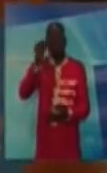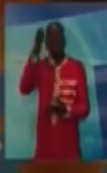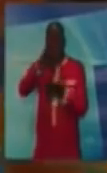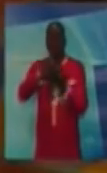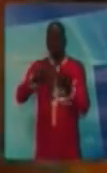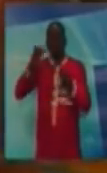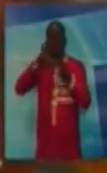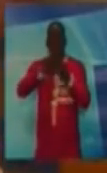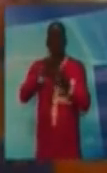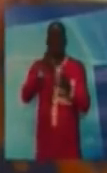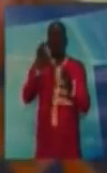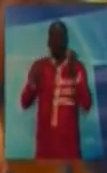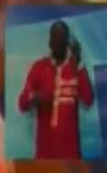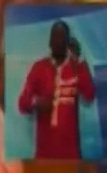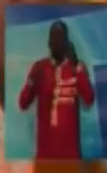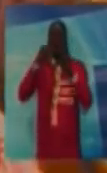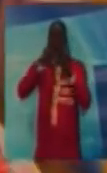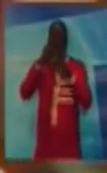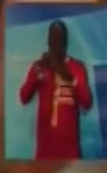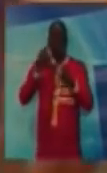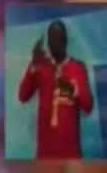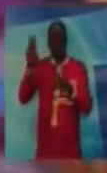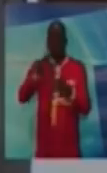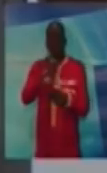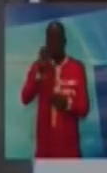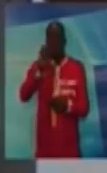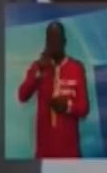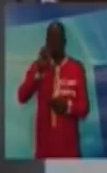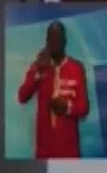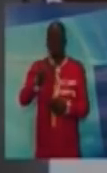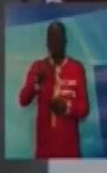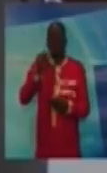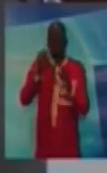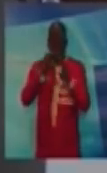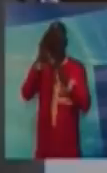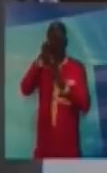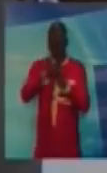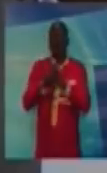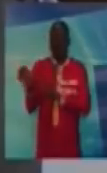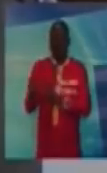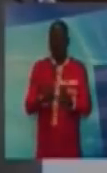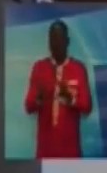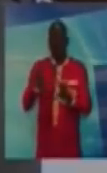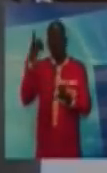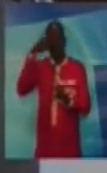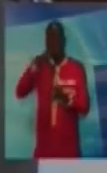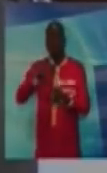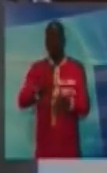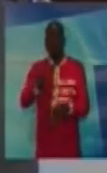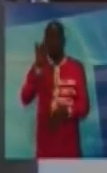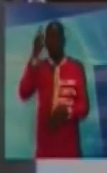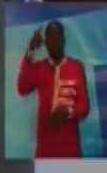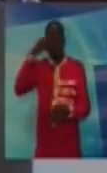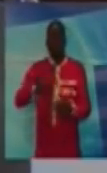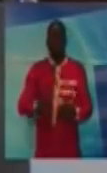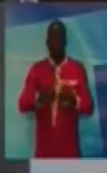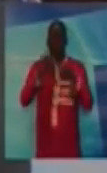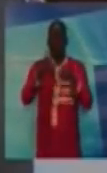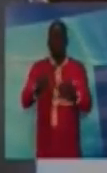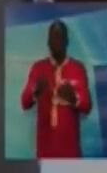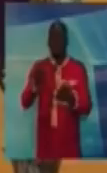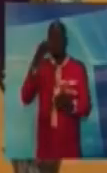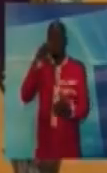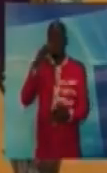de parasites intestinaux, les vers intestinaux, mais également pour qu'on puisse faire le dépistage et de façon avancée des